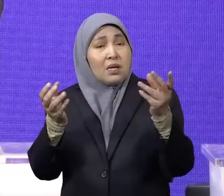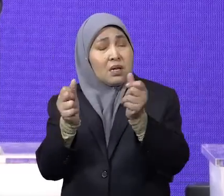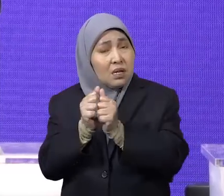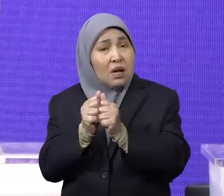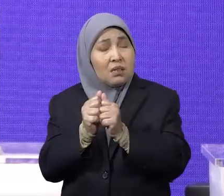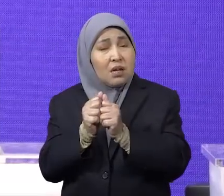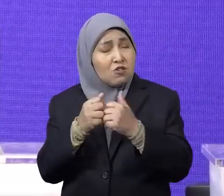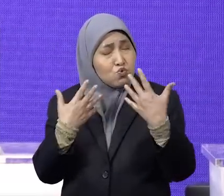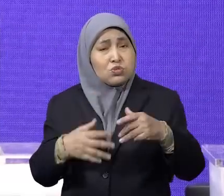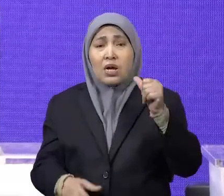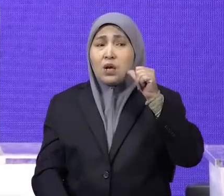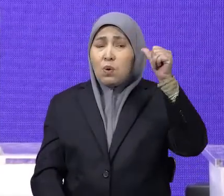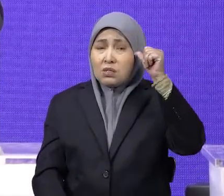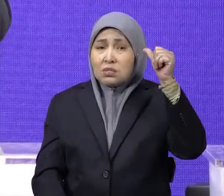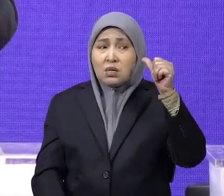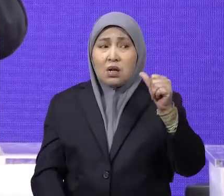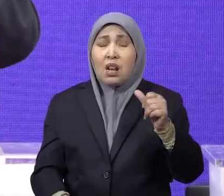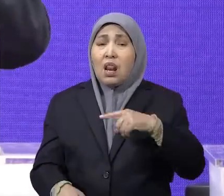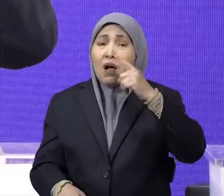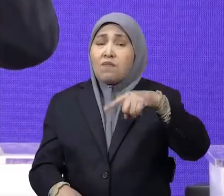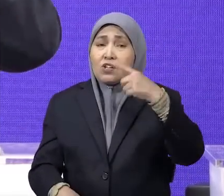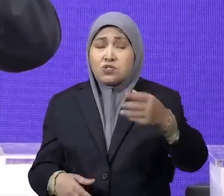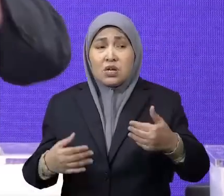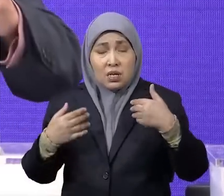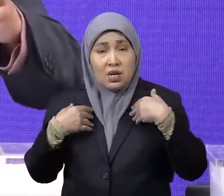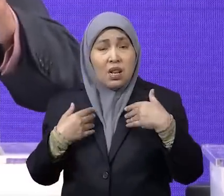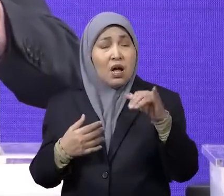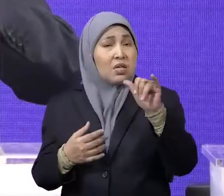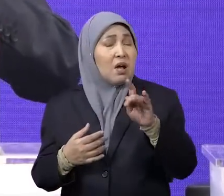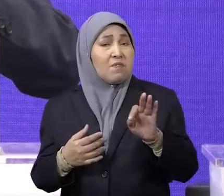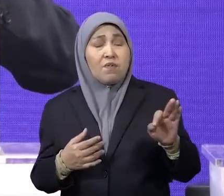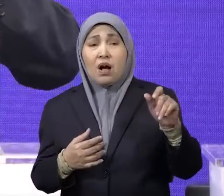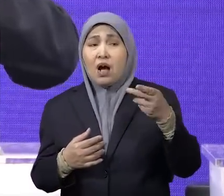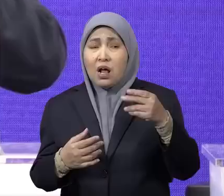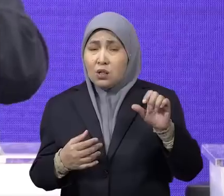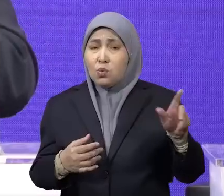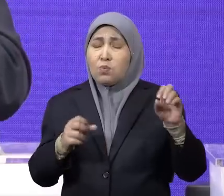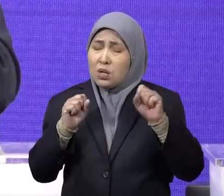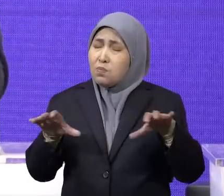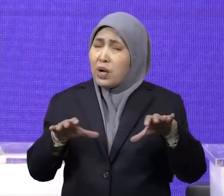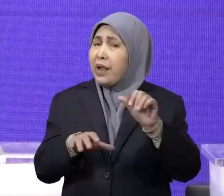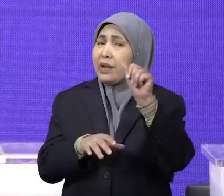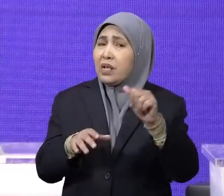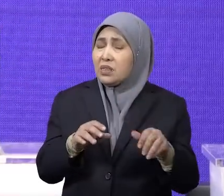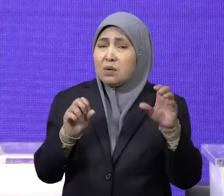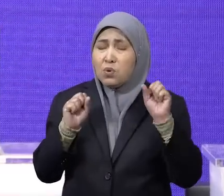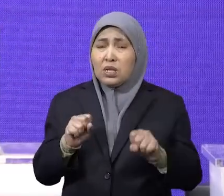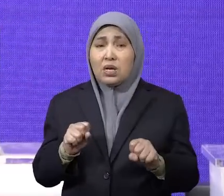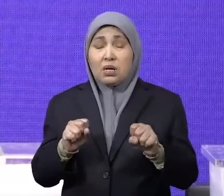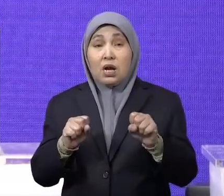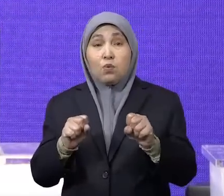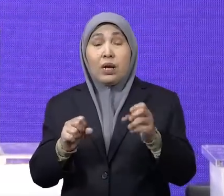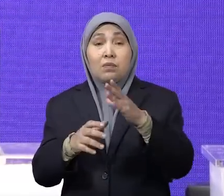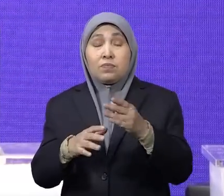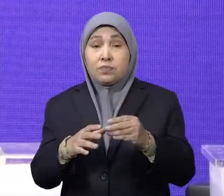dengan yang sudah dewasa ini tadi, lafaznya adalah yaf'alu sahaja, iaitu dia boleh berbuat apa sahaja kerana dia dua perkara tu